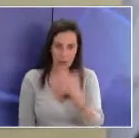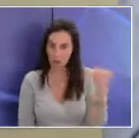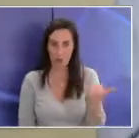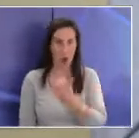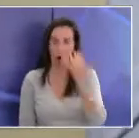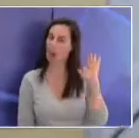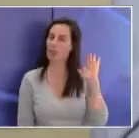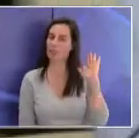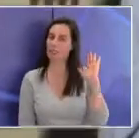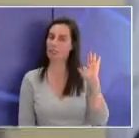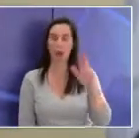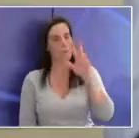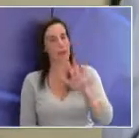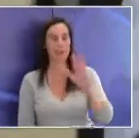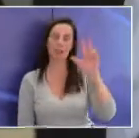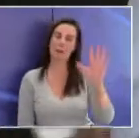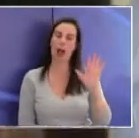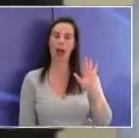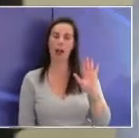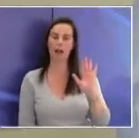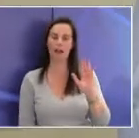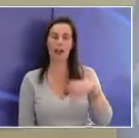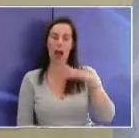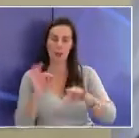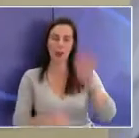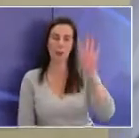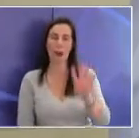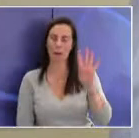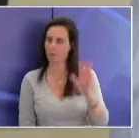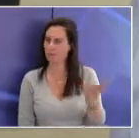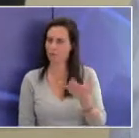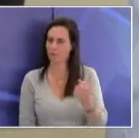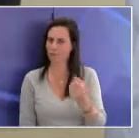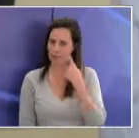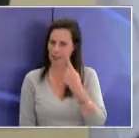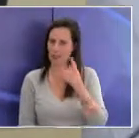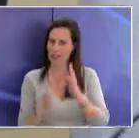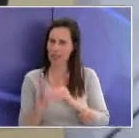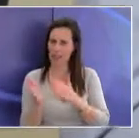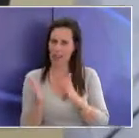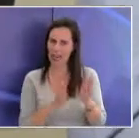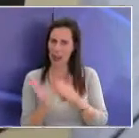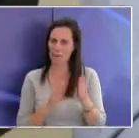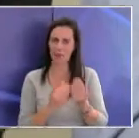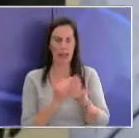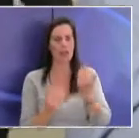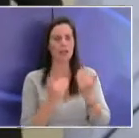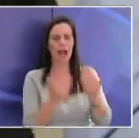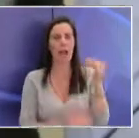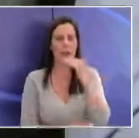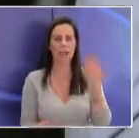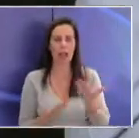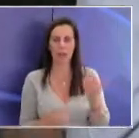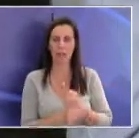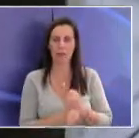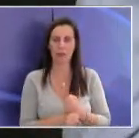הזמן שהבחירות יהיו במרץ או במאי. אז נהיה באפריל. אז אנחנו נהיה באפריל. איך זה? אתה הסתכלת על התאריכים? לפני או אחרי פסח, איך